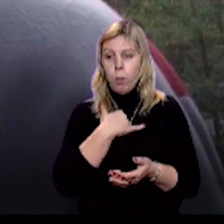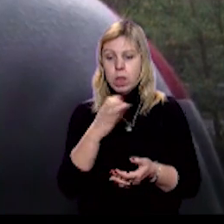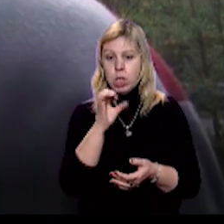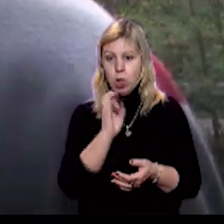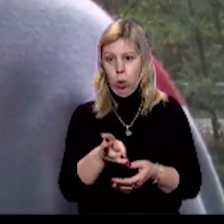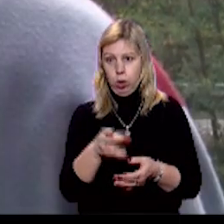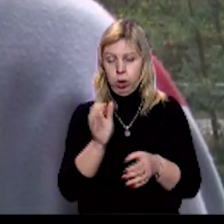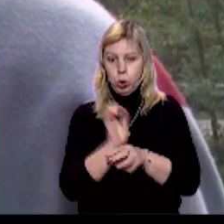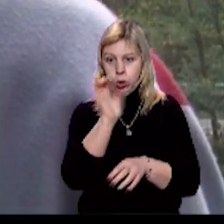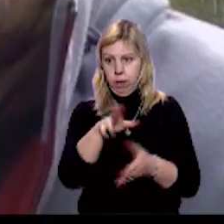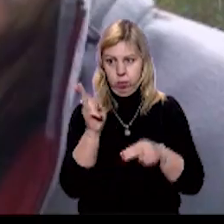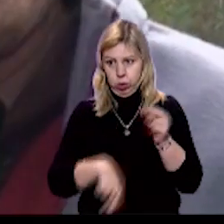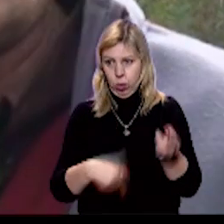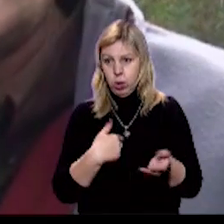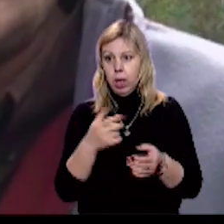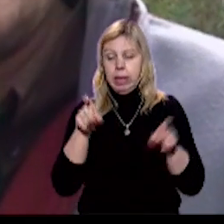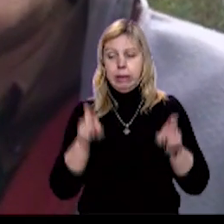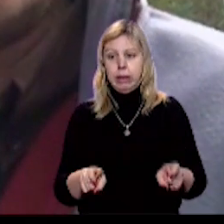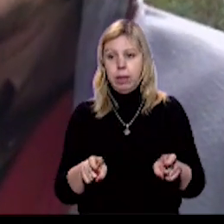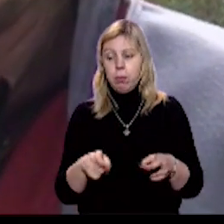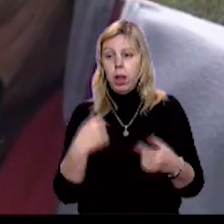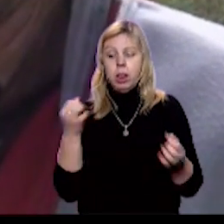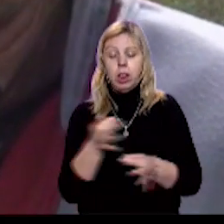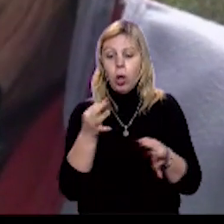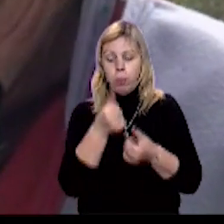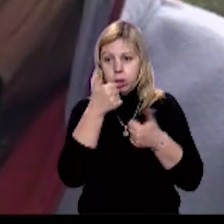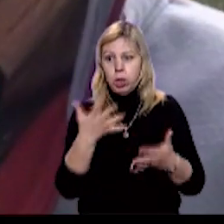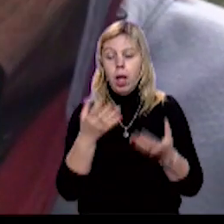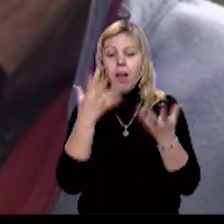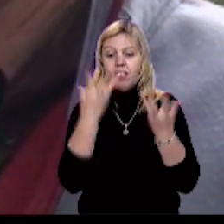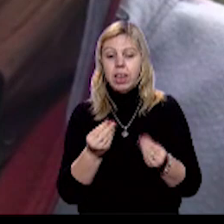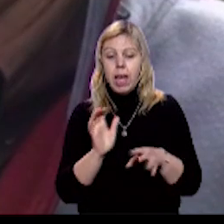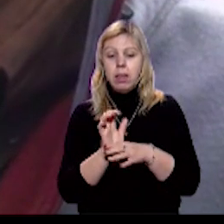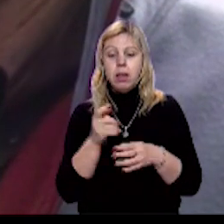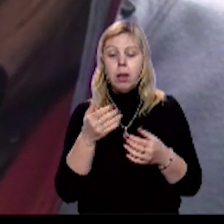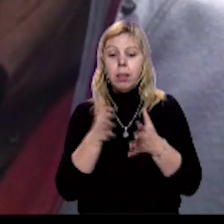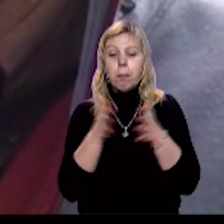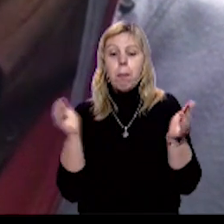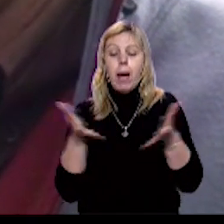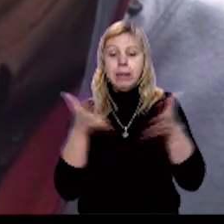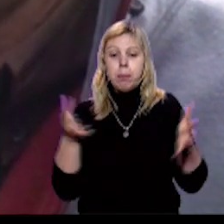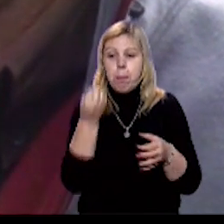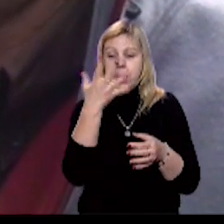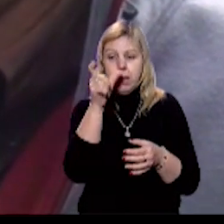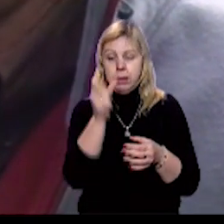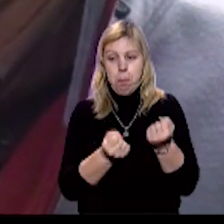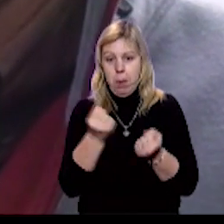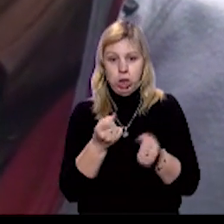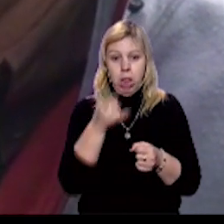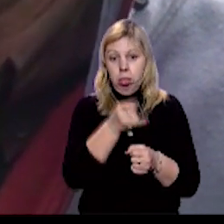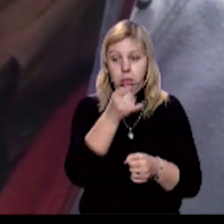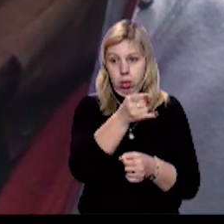срок доставки кончився. Сидимо, не робиться, у день продвижка йде максимум на 15 машин, ну,